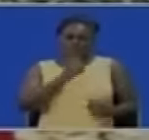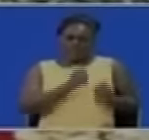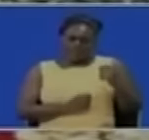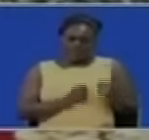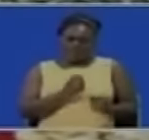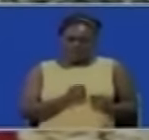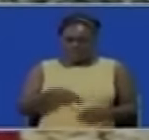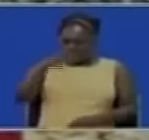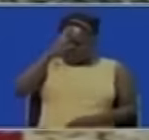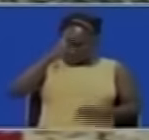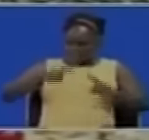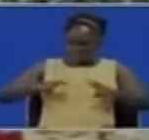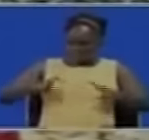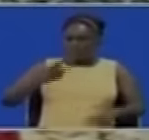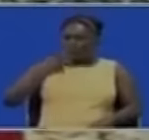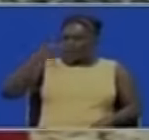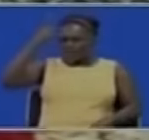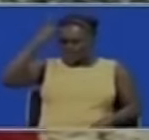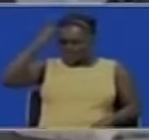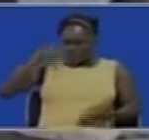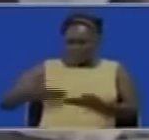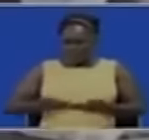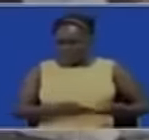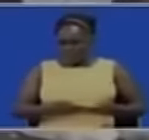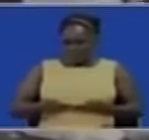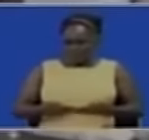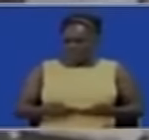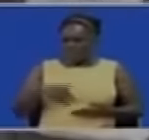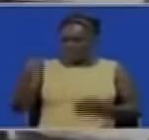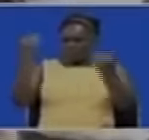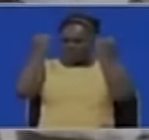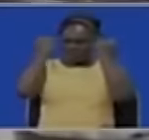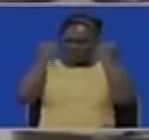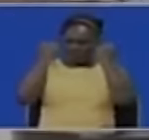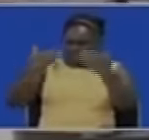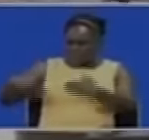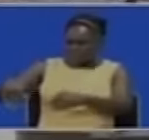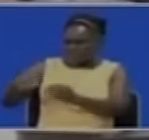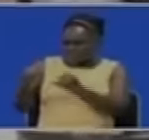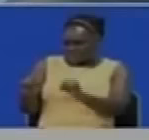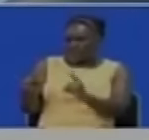waliokuwepo. Polisi wanawatafuta wazazi wa mtoto huyo ambao watakabiliwa na shtaka la jaribio la mauaji.